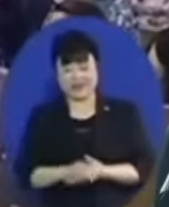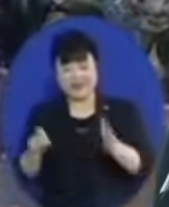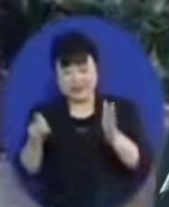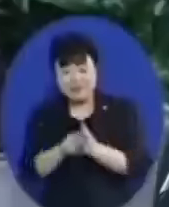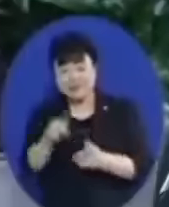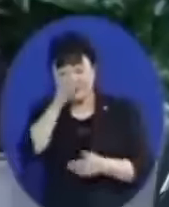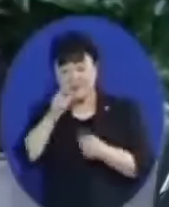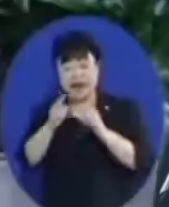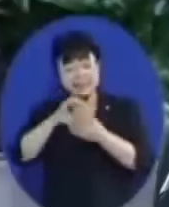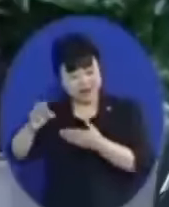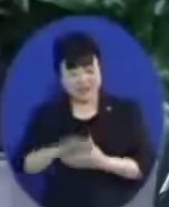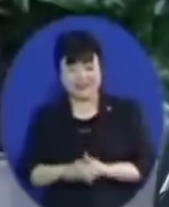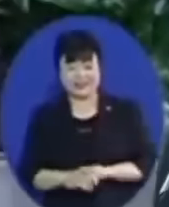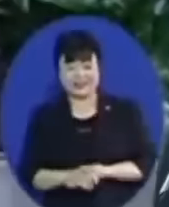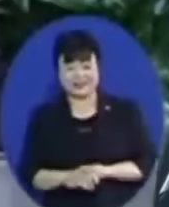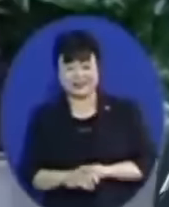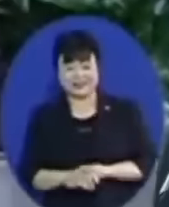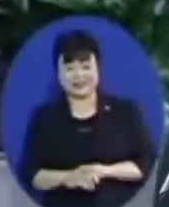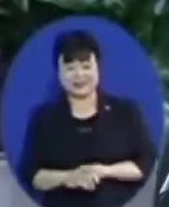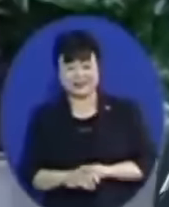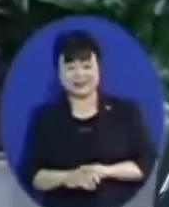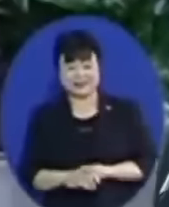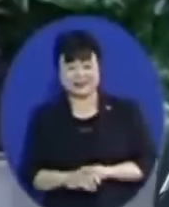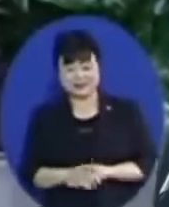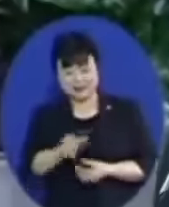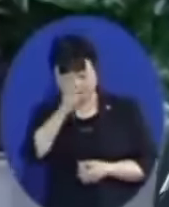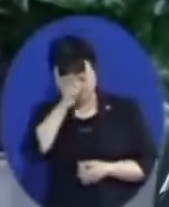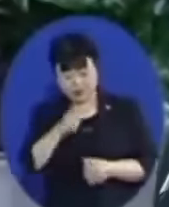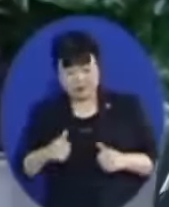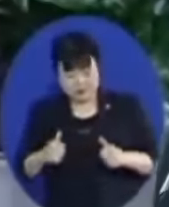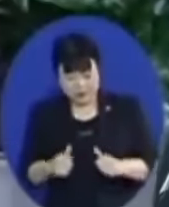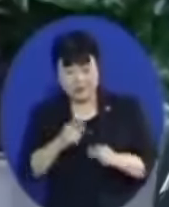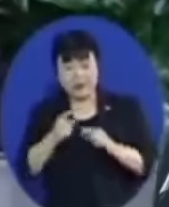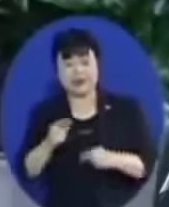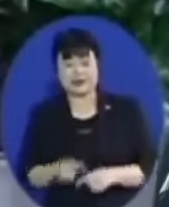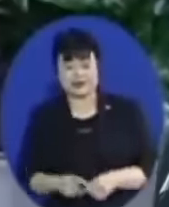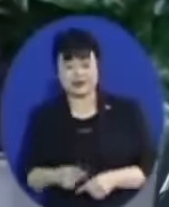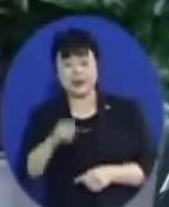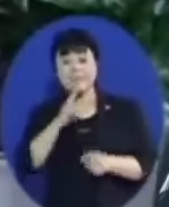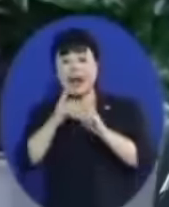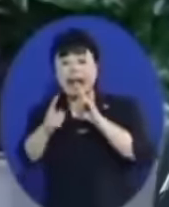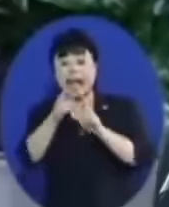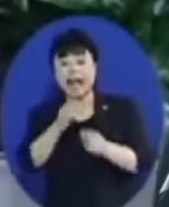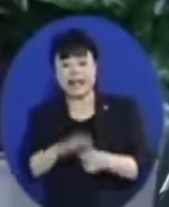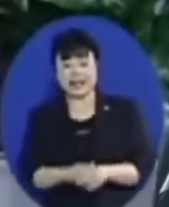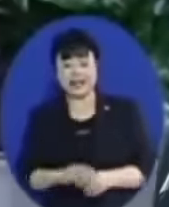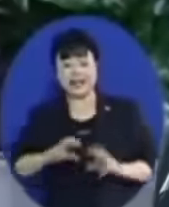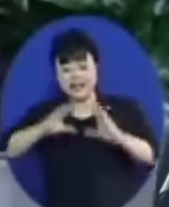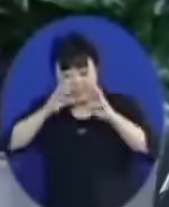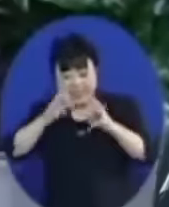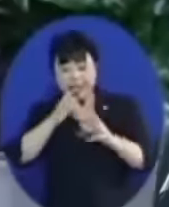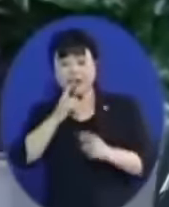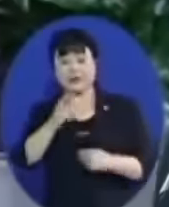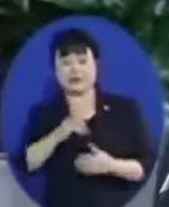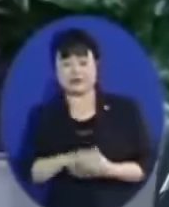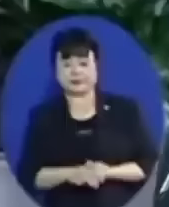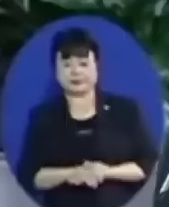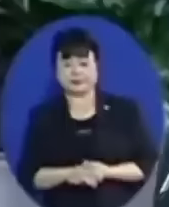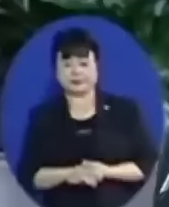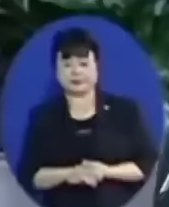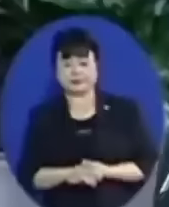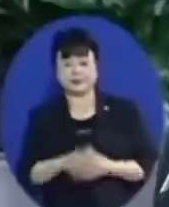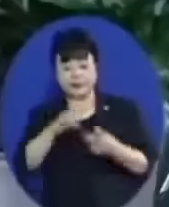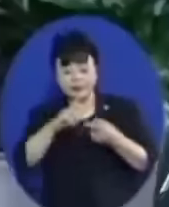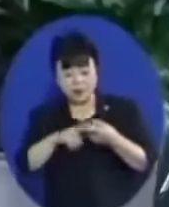믿음이 있는 말을 해야 되는 것입니다. 긍정적이고 적극적인 말을 해야 되는 것입니다. 말이 세상적으로 말을